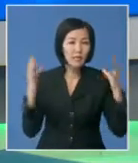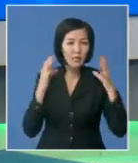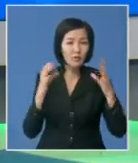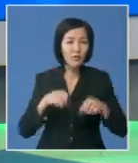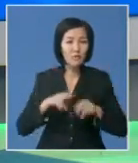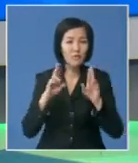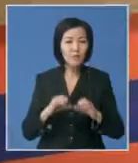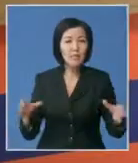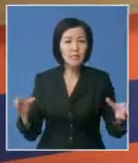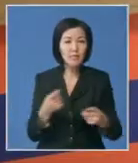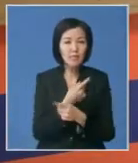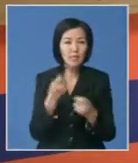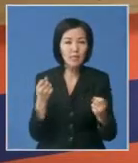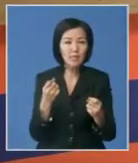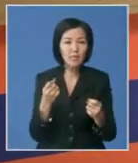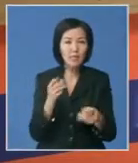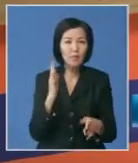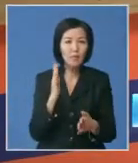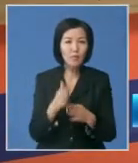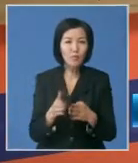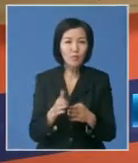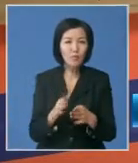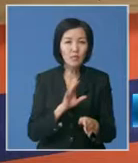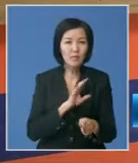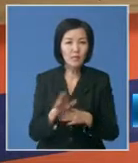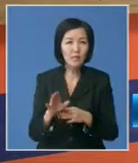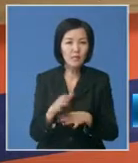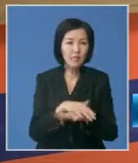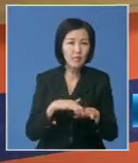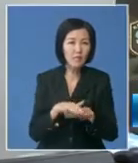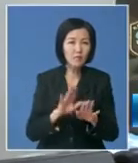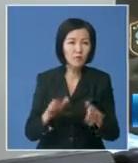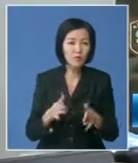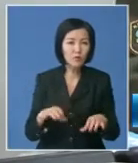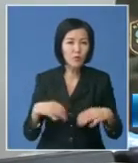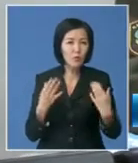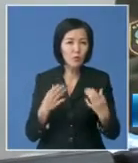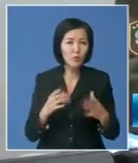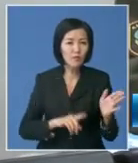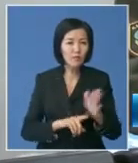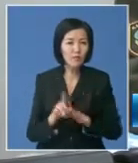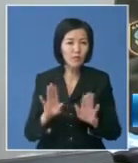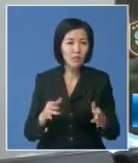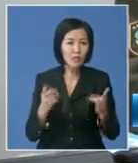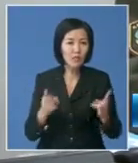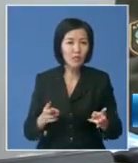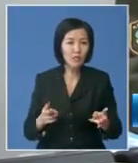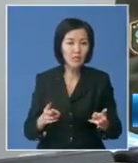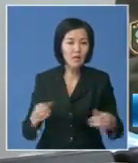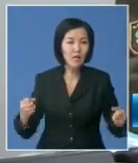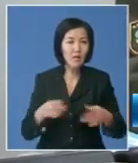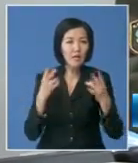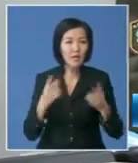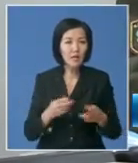специальное сообщение будет в оперативном порядке передано населению случае угрозы возникновения чрезвычайной ситуации и